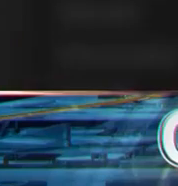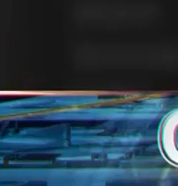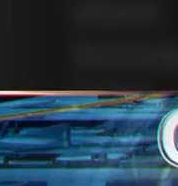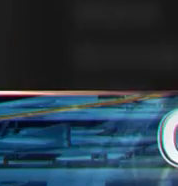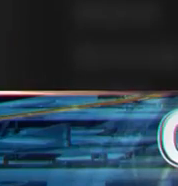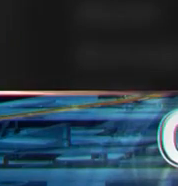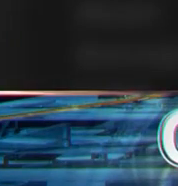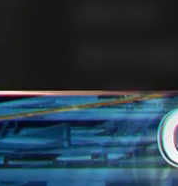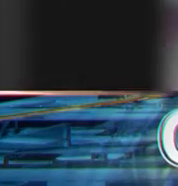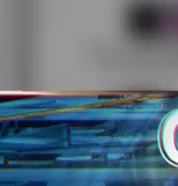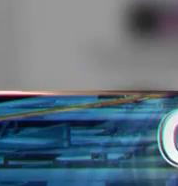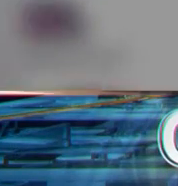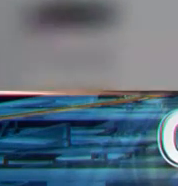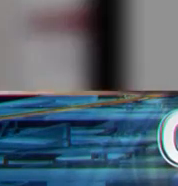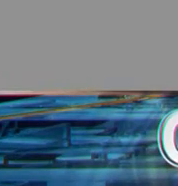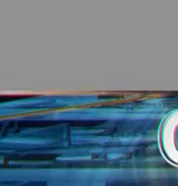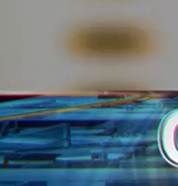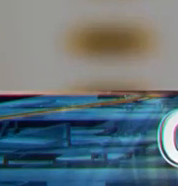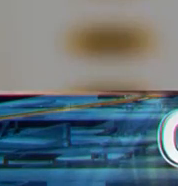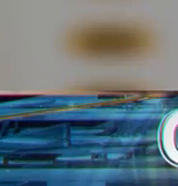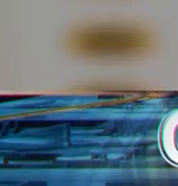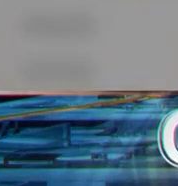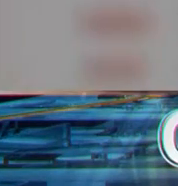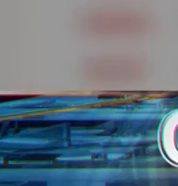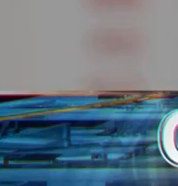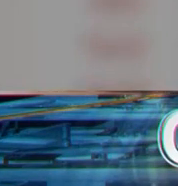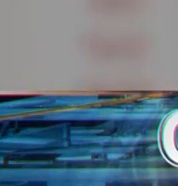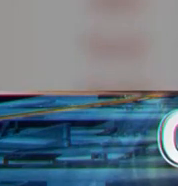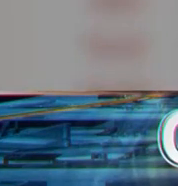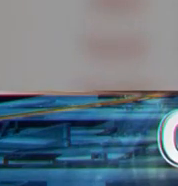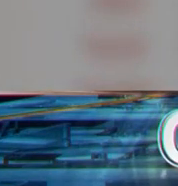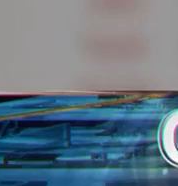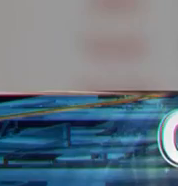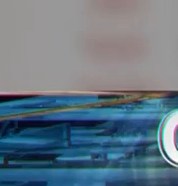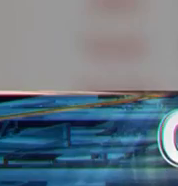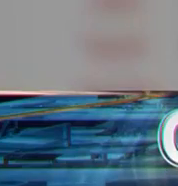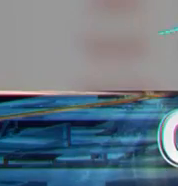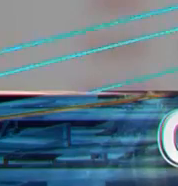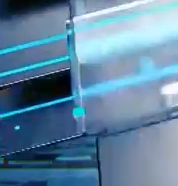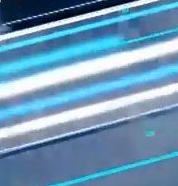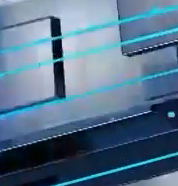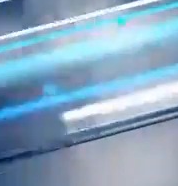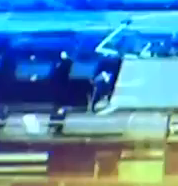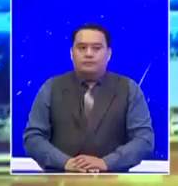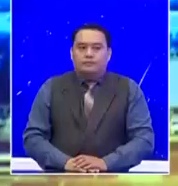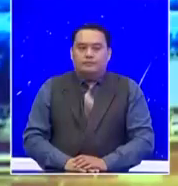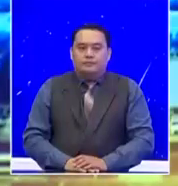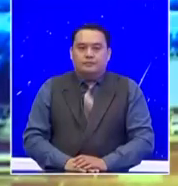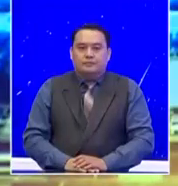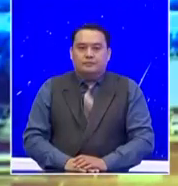Требование времени. В связи с режимом чрезвычайного положения пожертвования теперь можно сделать, не выходя из дома.